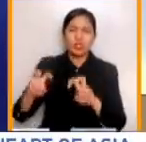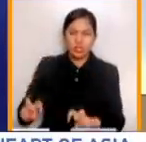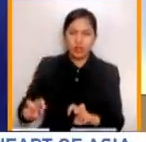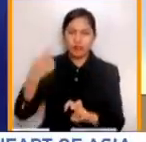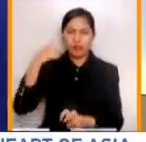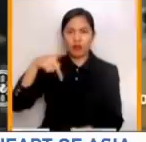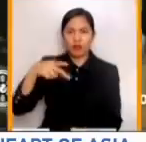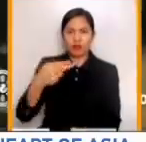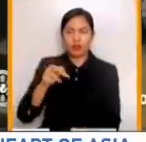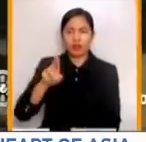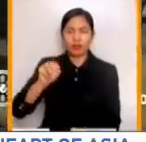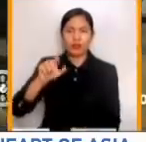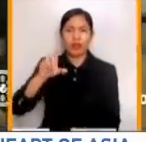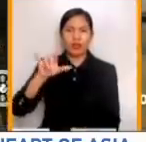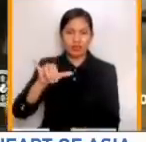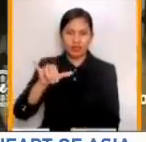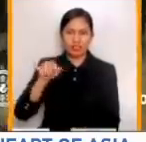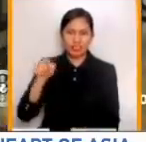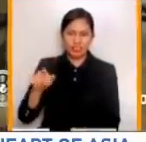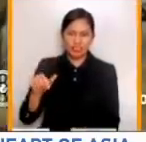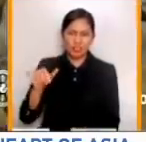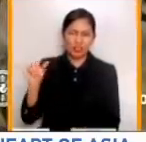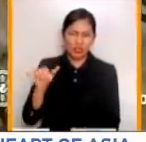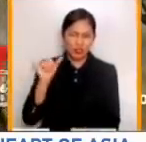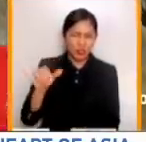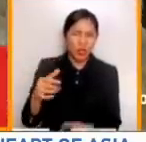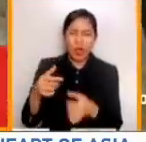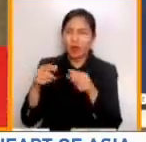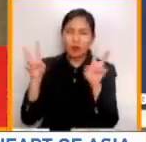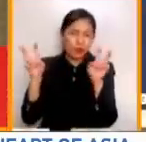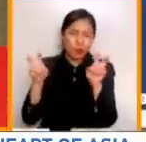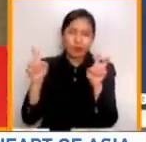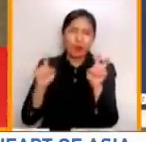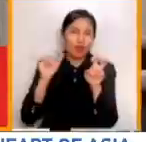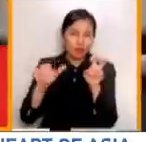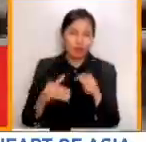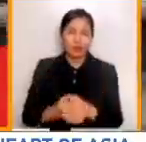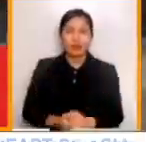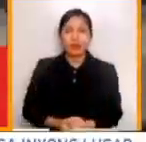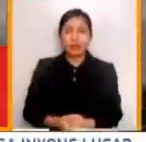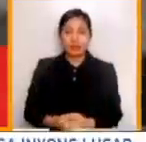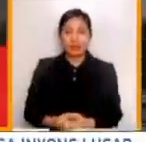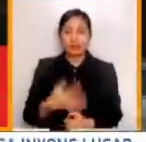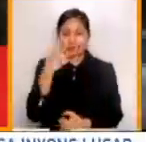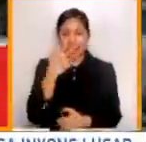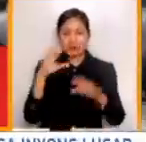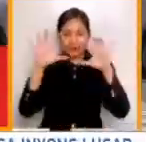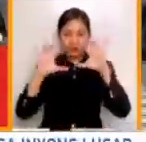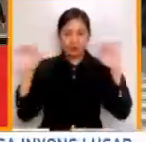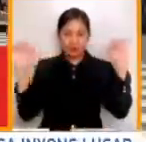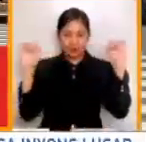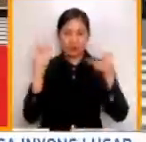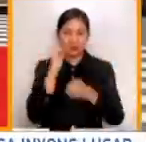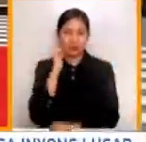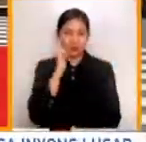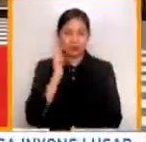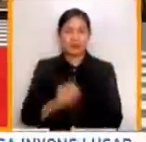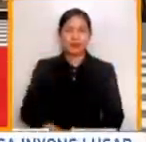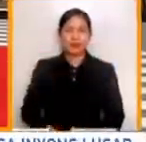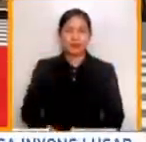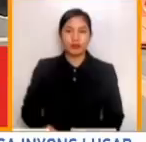balita. Basta lang akala mo... Ang banggaan ng Pangulo at Senado dahil sa nagaganap na investigasyon sa